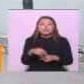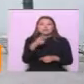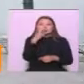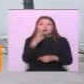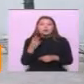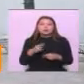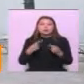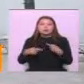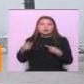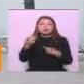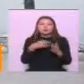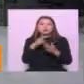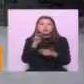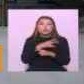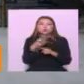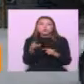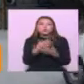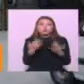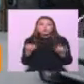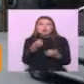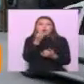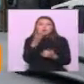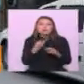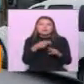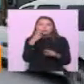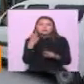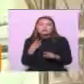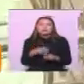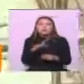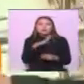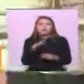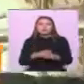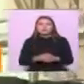дошёл прошлой ночью даже сегодня в полдень в городе царил неприятный